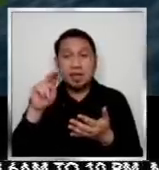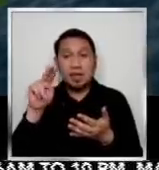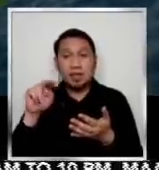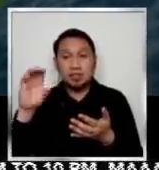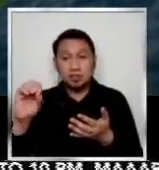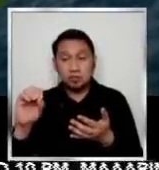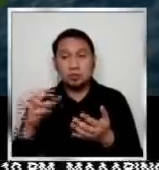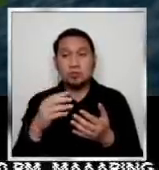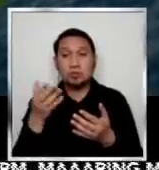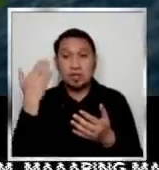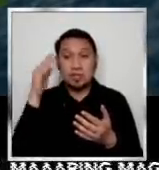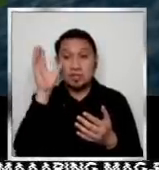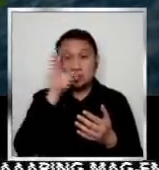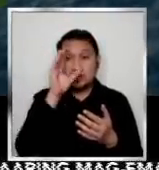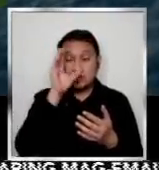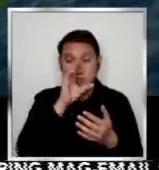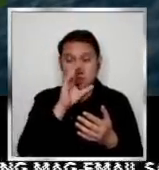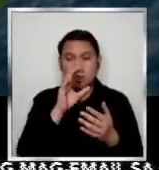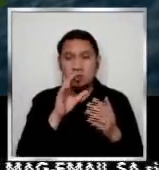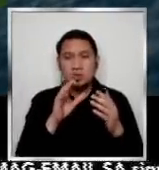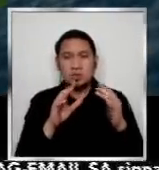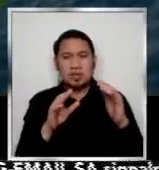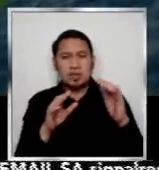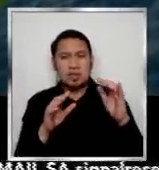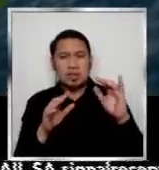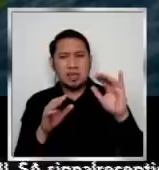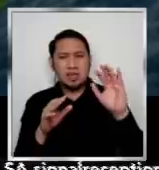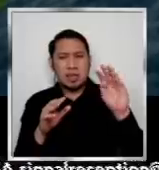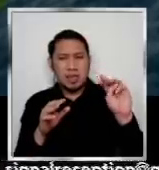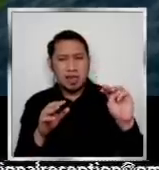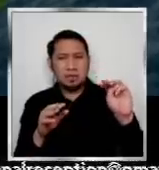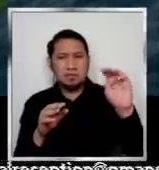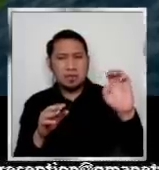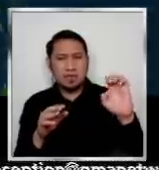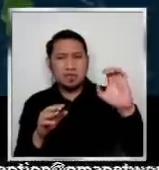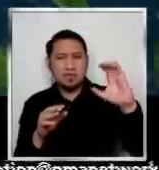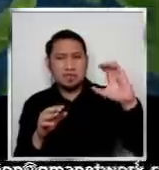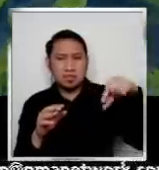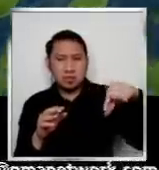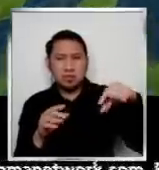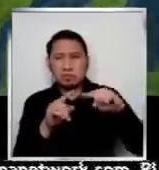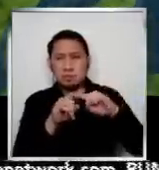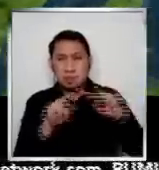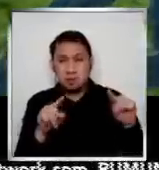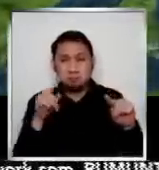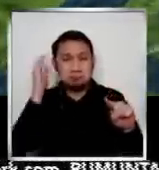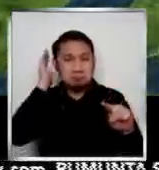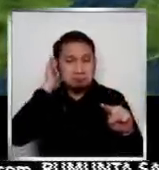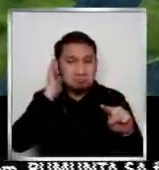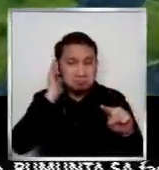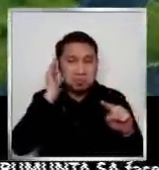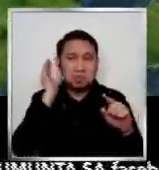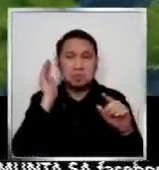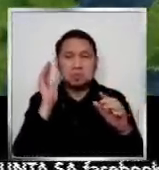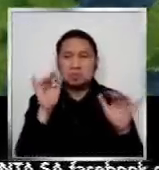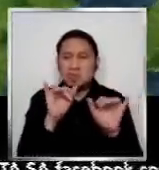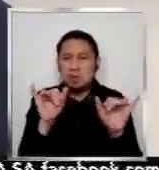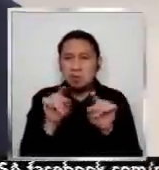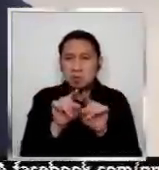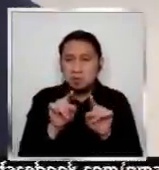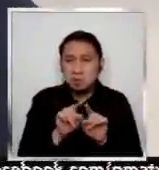ngayon, ilalagay sana ng IATF sa MECQ pero umapela. Umapela rin daw ang Iloilo City at